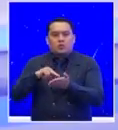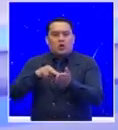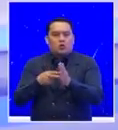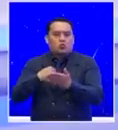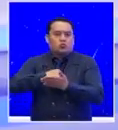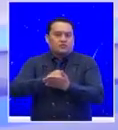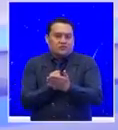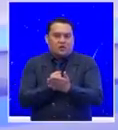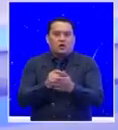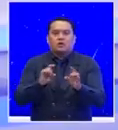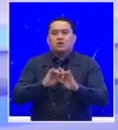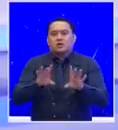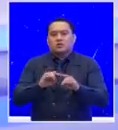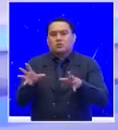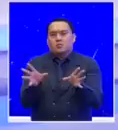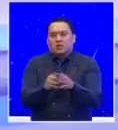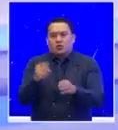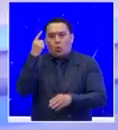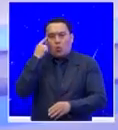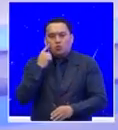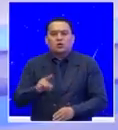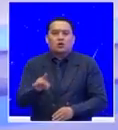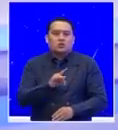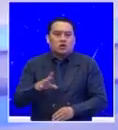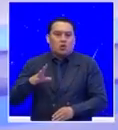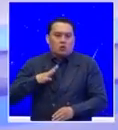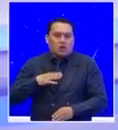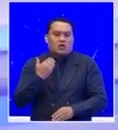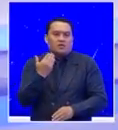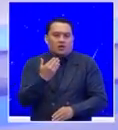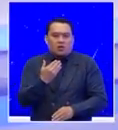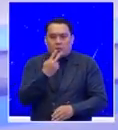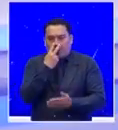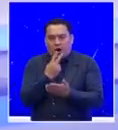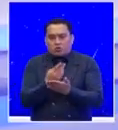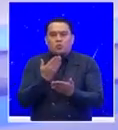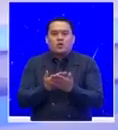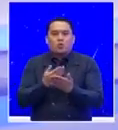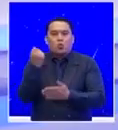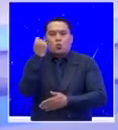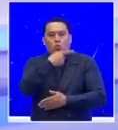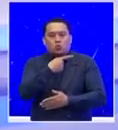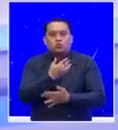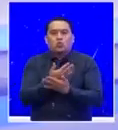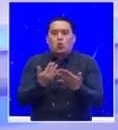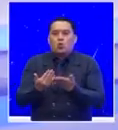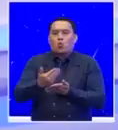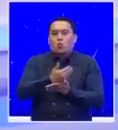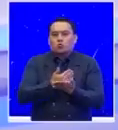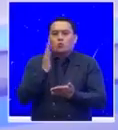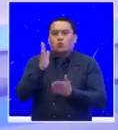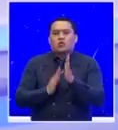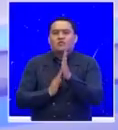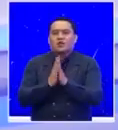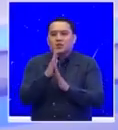Наши корреспонденты вместе с земледельцами проехали через пост в Куксусский район, где на наглядном примере узнали, сколько урожая будет